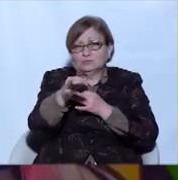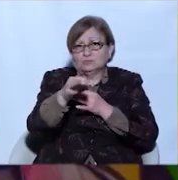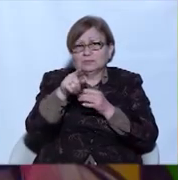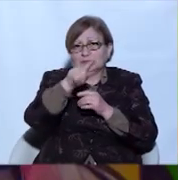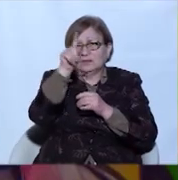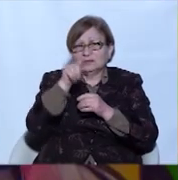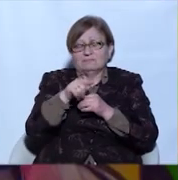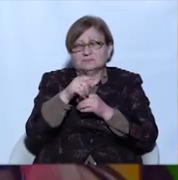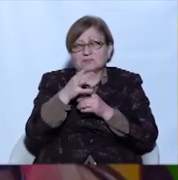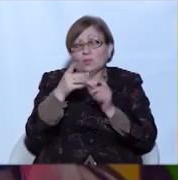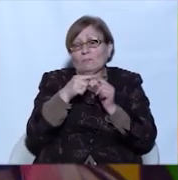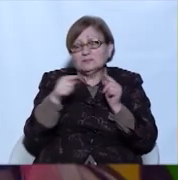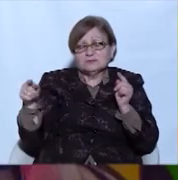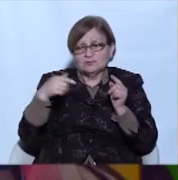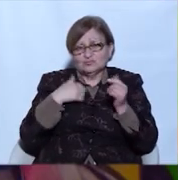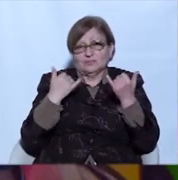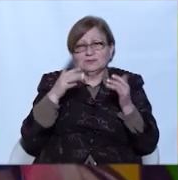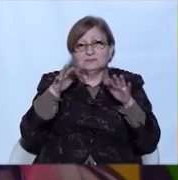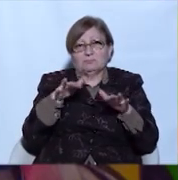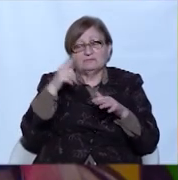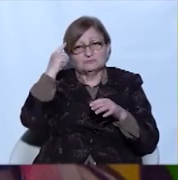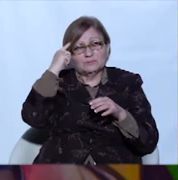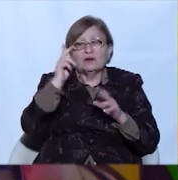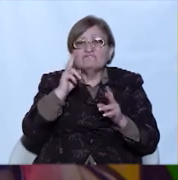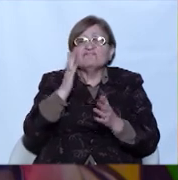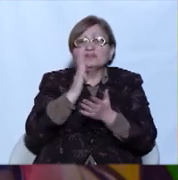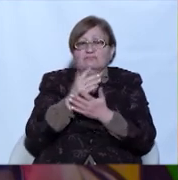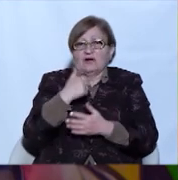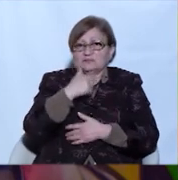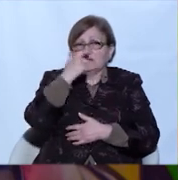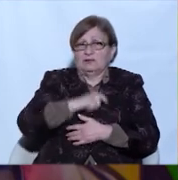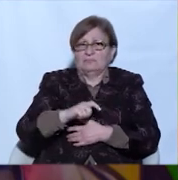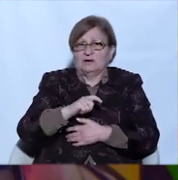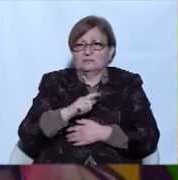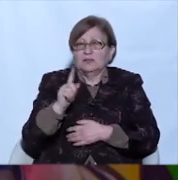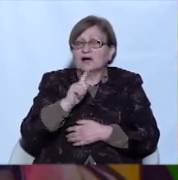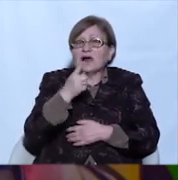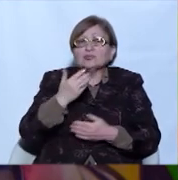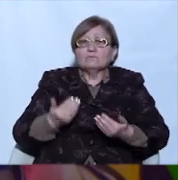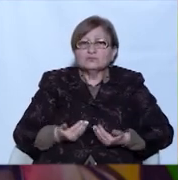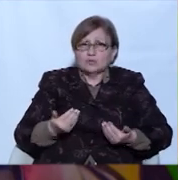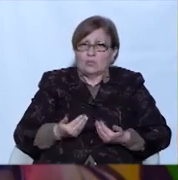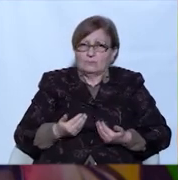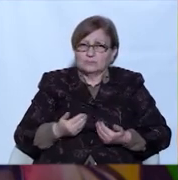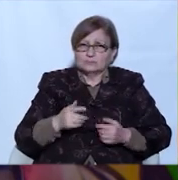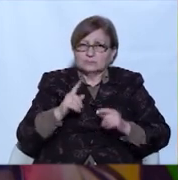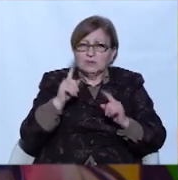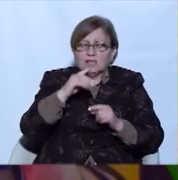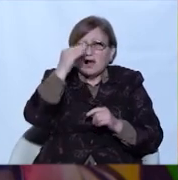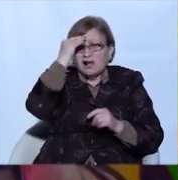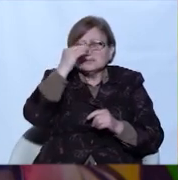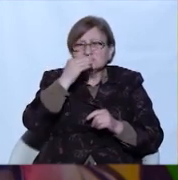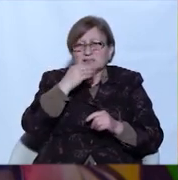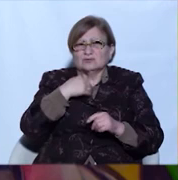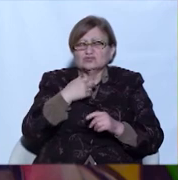ხანს ფიქრობდით დღეს ვინ ვართ ჩვენ რანი ვართ ჩვენ რატო ვცხოვრობ ჩვენ რა აზრი